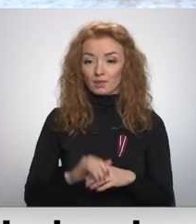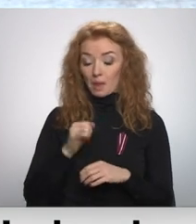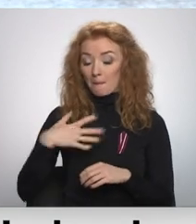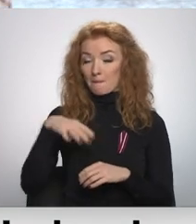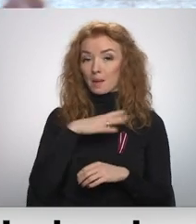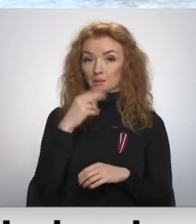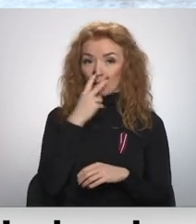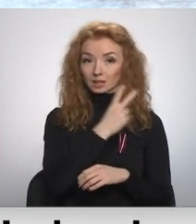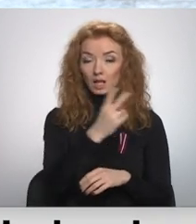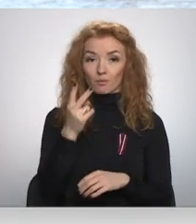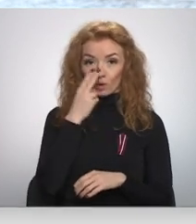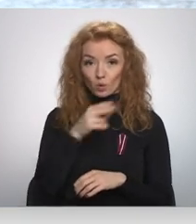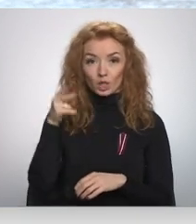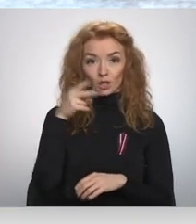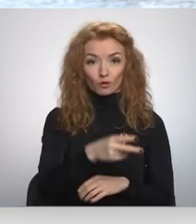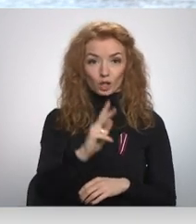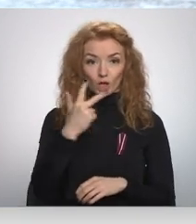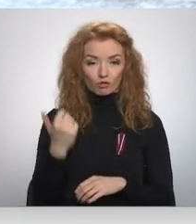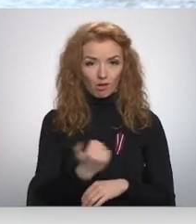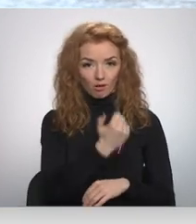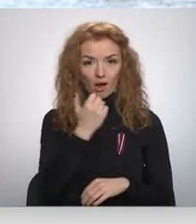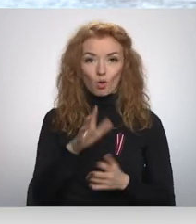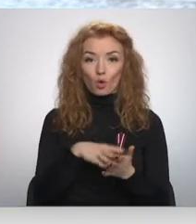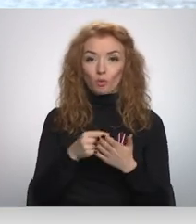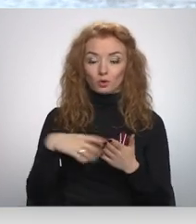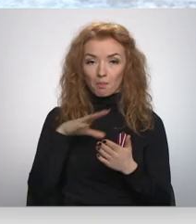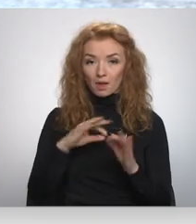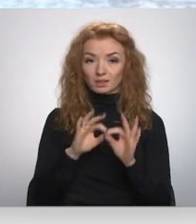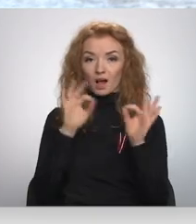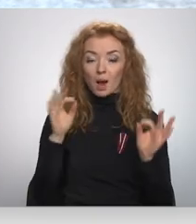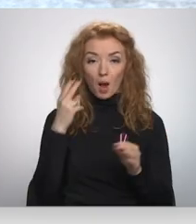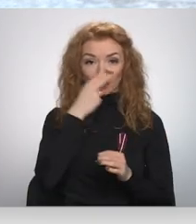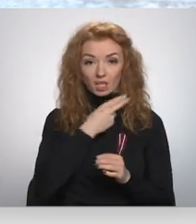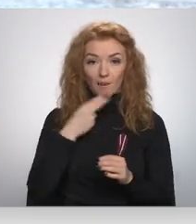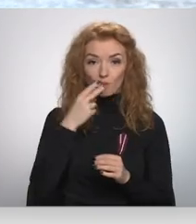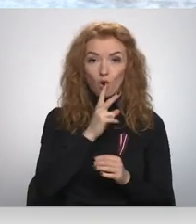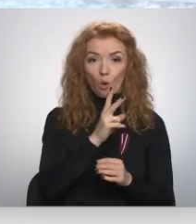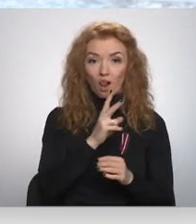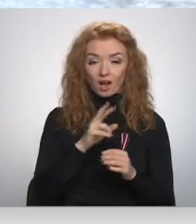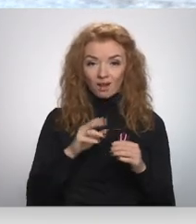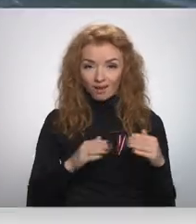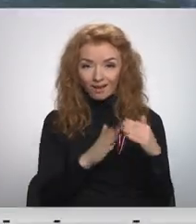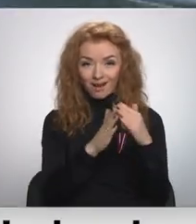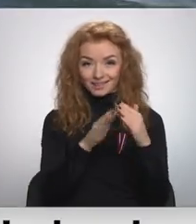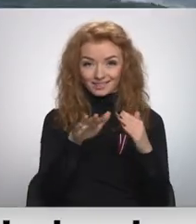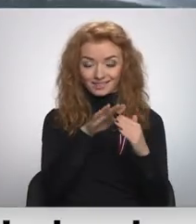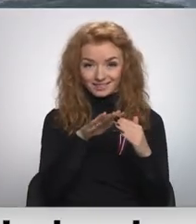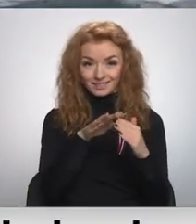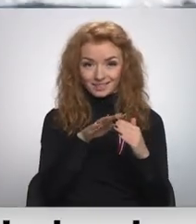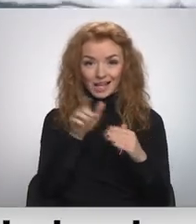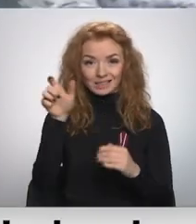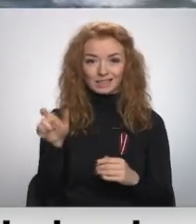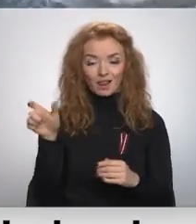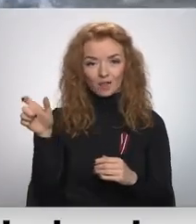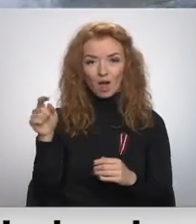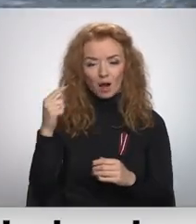paskatāmies no 2003. Gada, kopš mēs sākām apsaimniekot Kolksragu, tad, teiksim tā, tā cilvēku